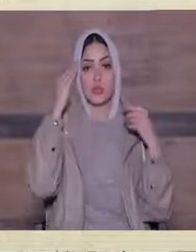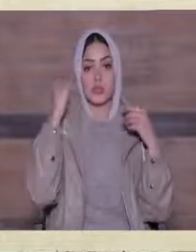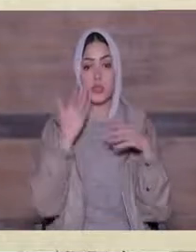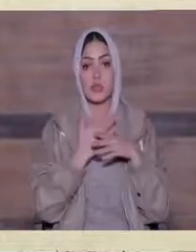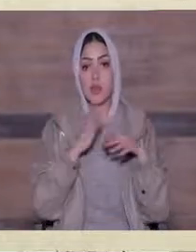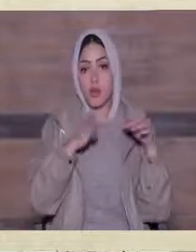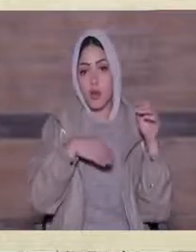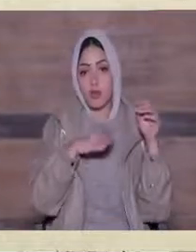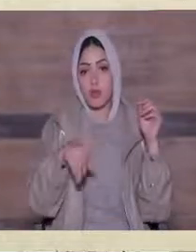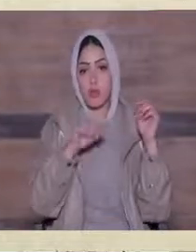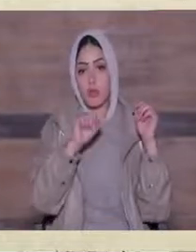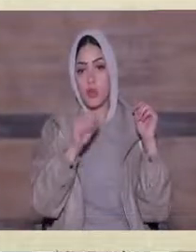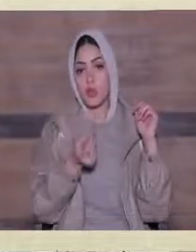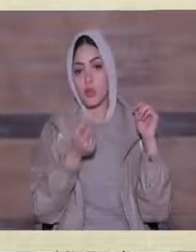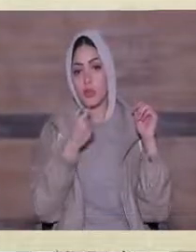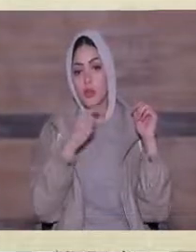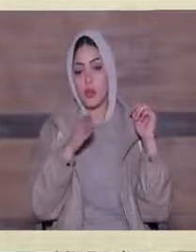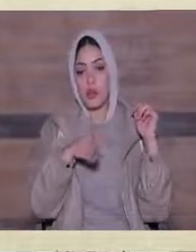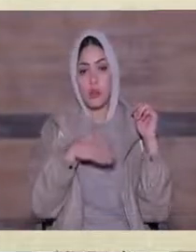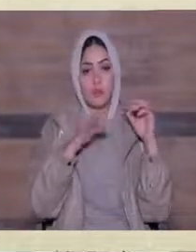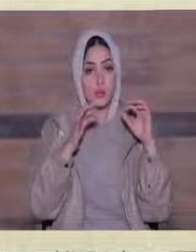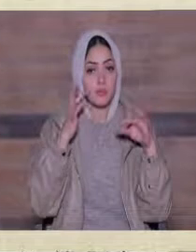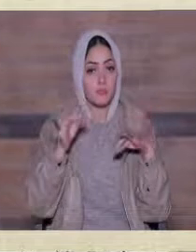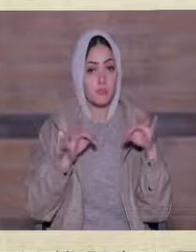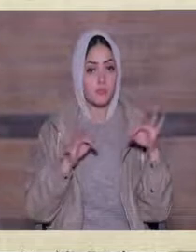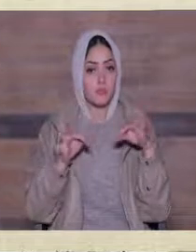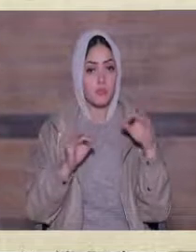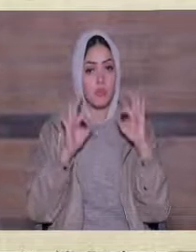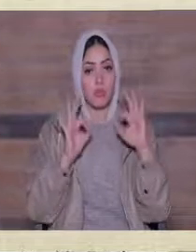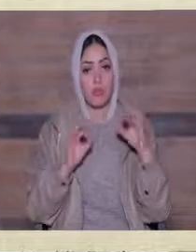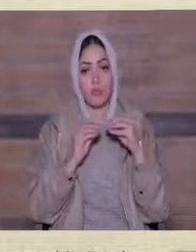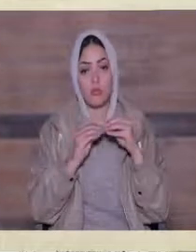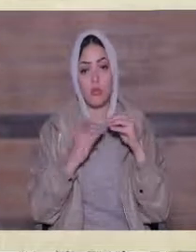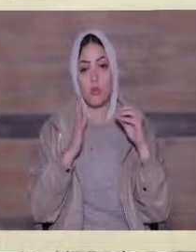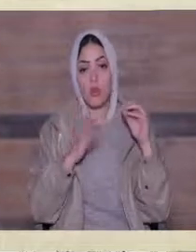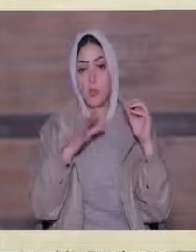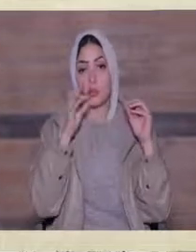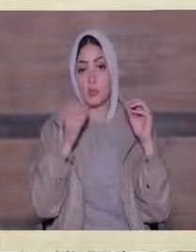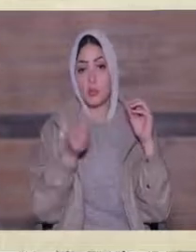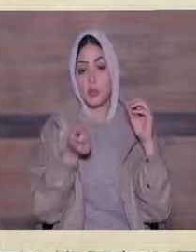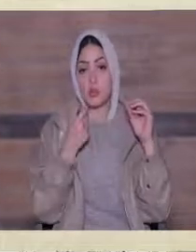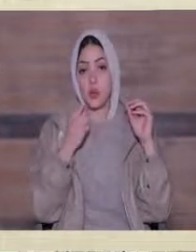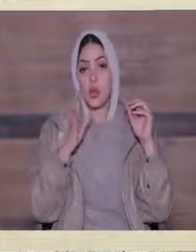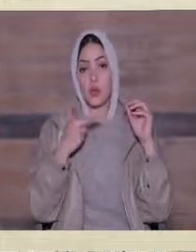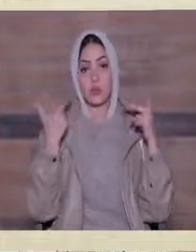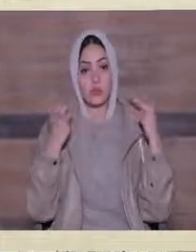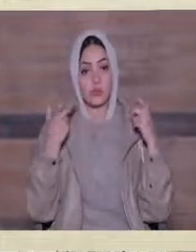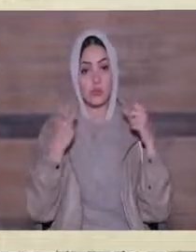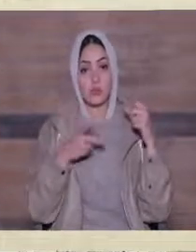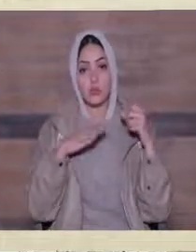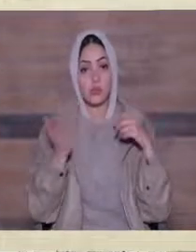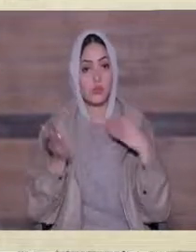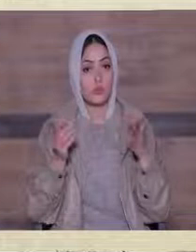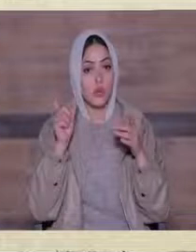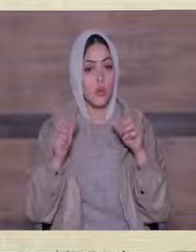بتحدد ايه ترتيب العلاج. يعني هنعمل العلاج الجراحي الاول، ولا بقى العلاج الكيميائي الاول مثلا، ولا هنعمل انهي نوع